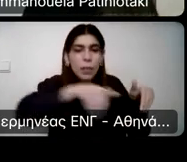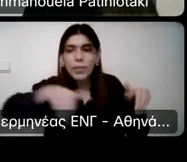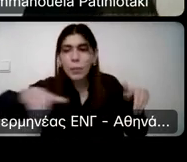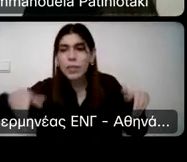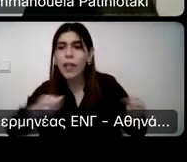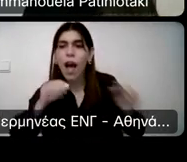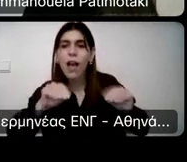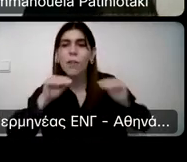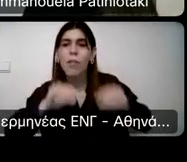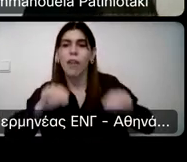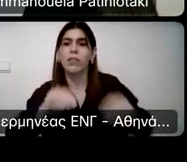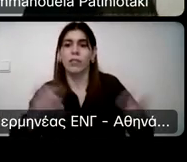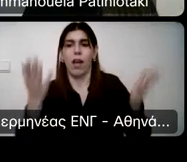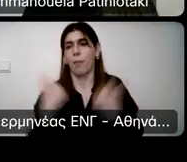έχει,